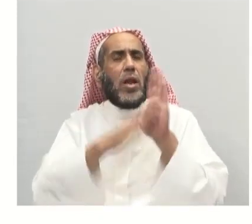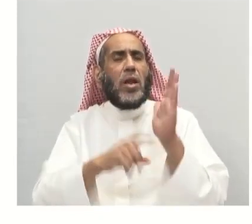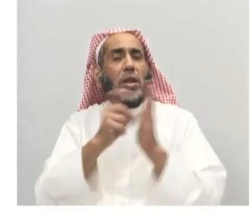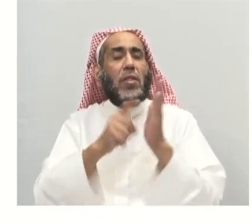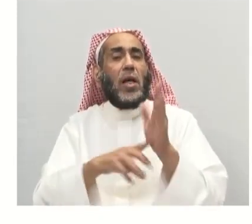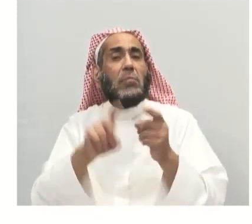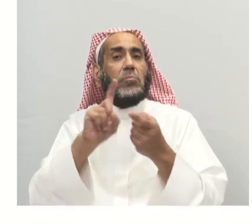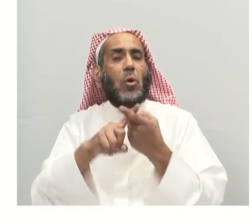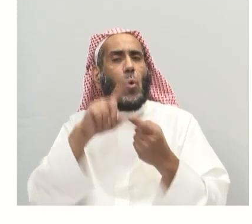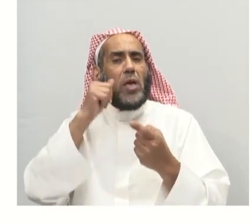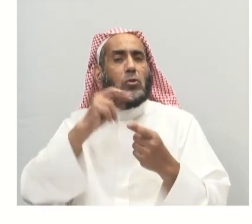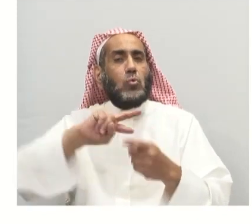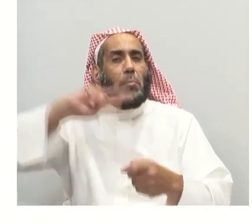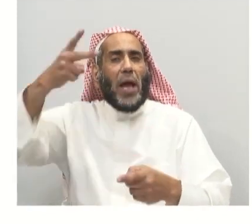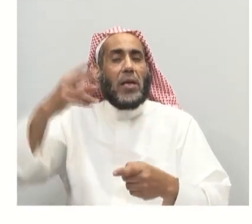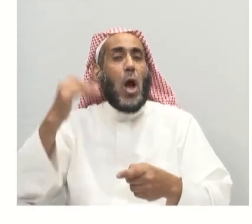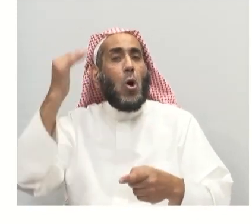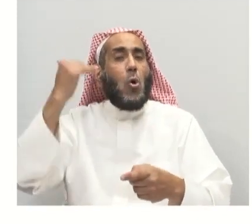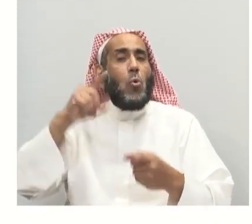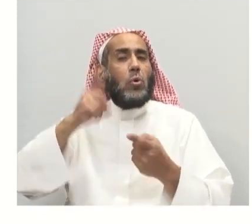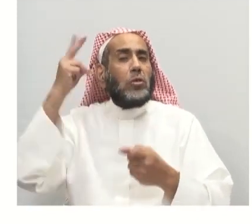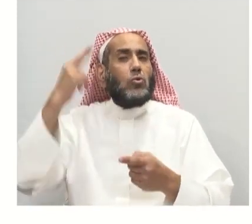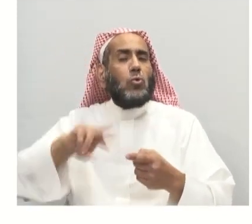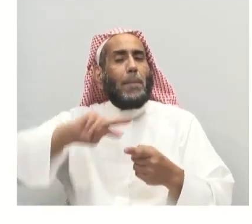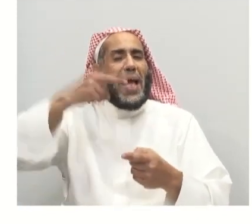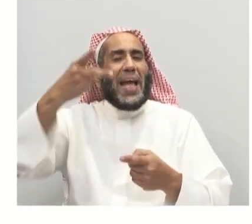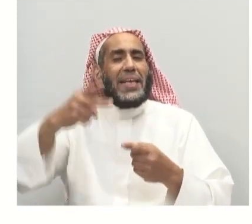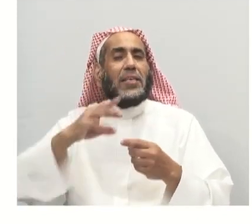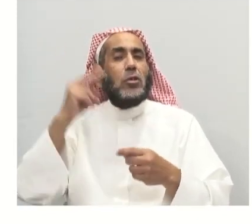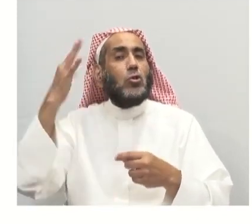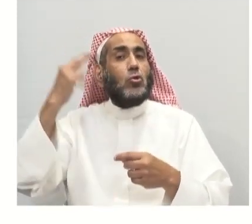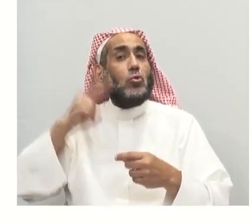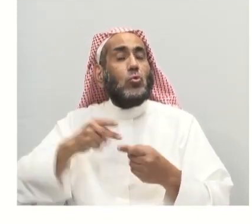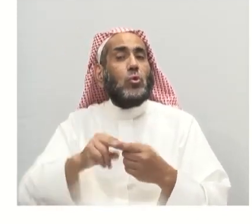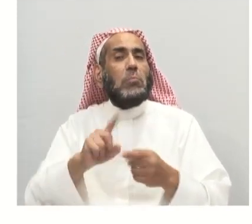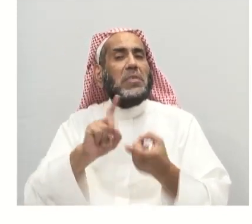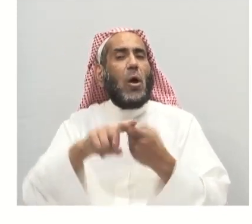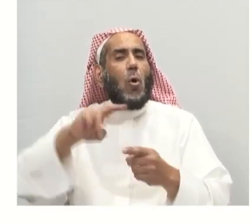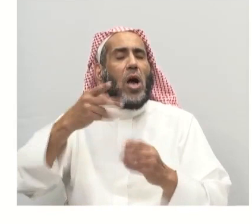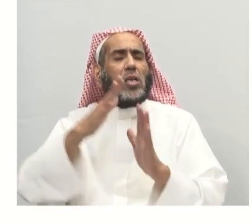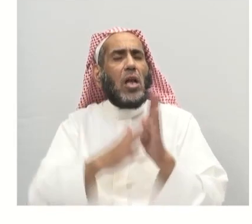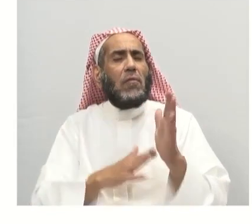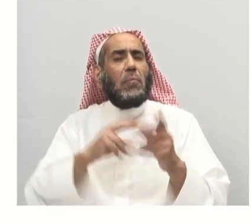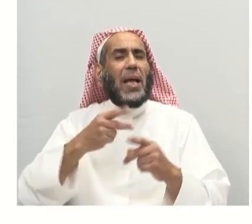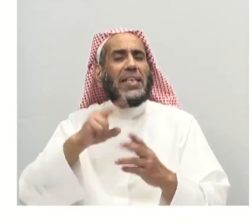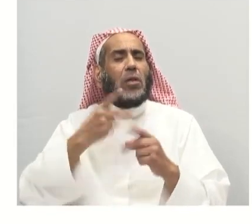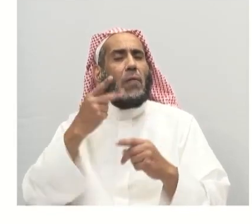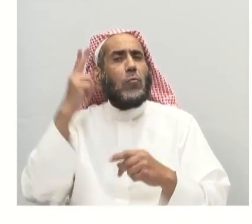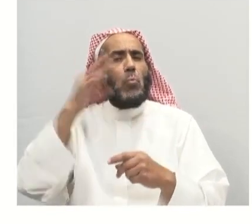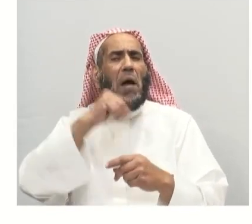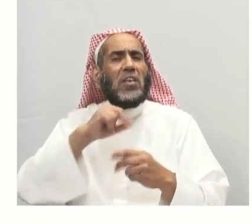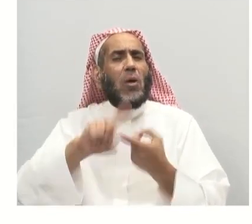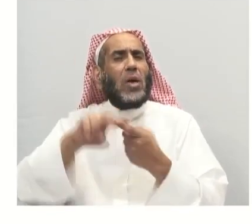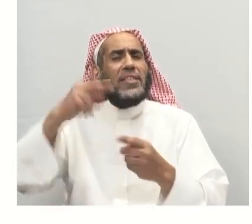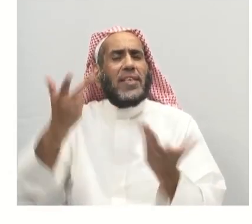والسعوديه بغير السعودي ثم دون الفئات الممنوعه من الزواج باشخاص من غير الجنسيه السعوديه